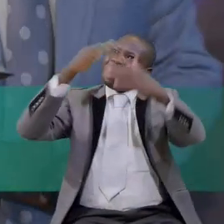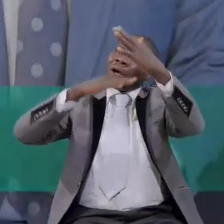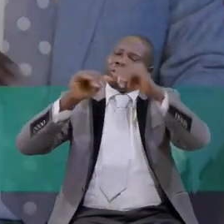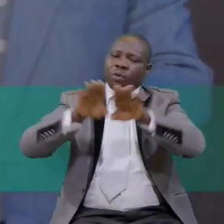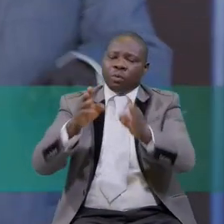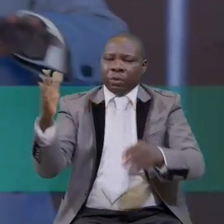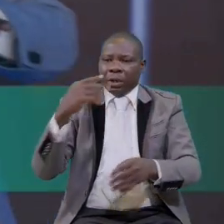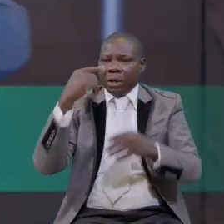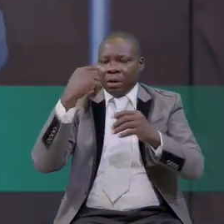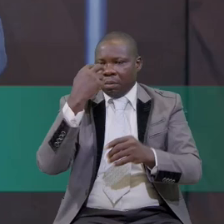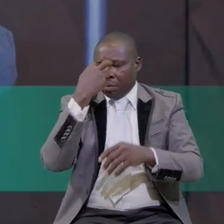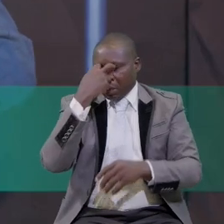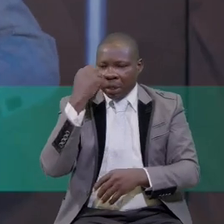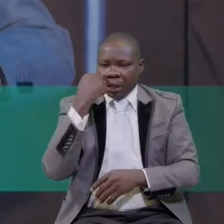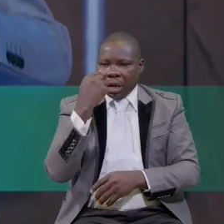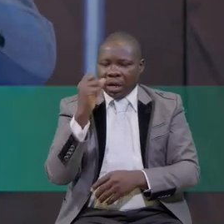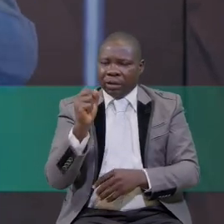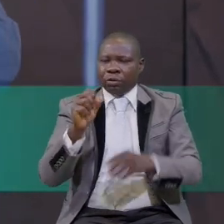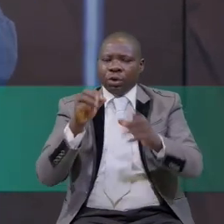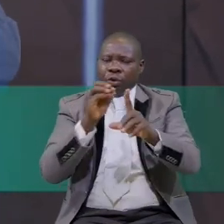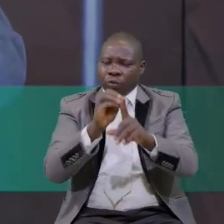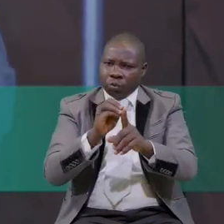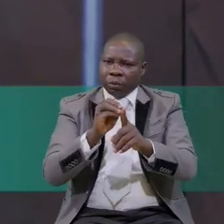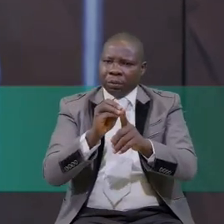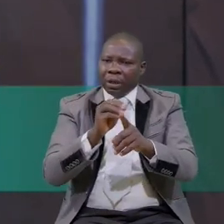aveugles. Et il dit,